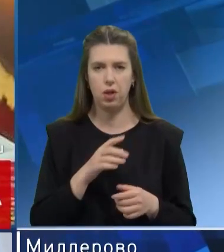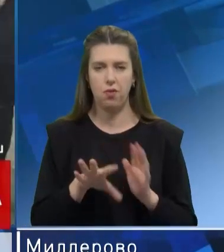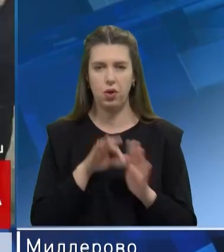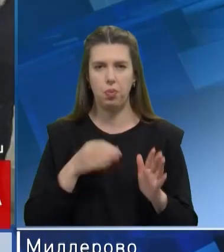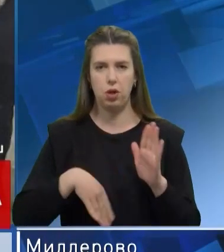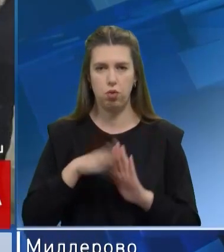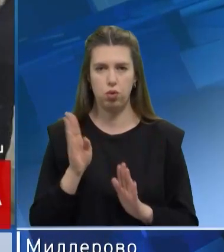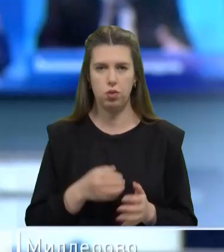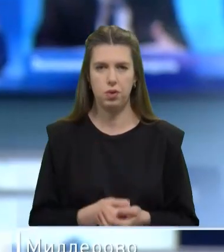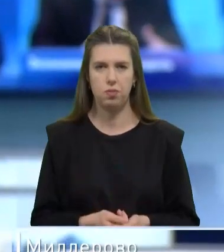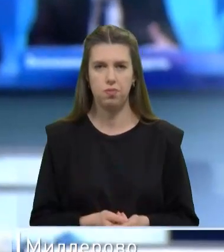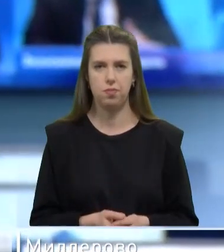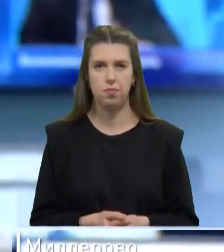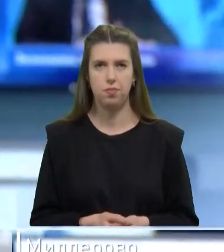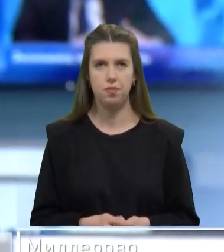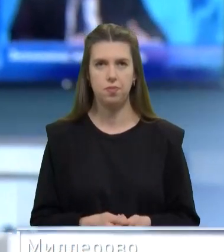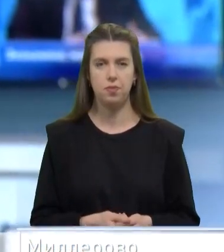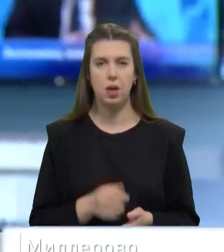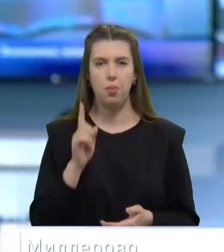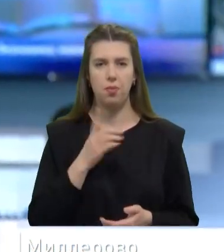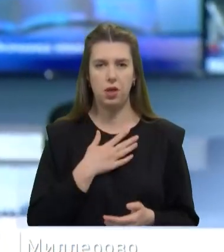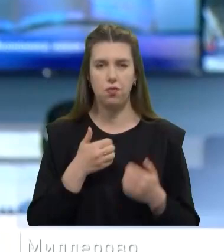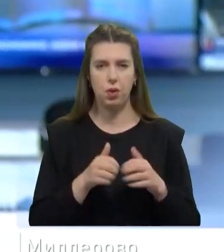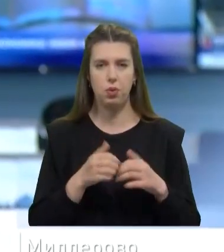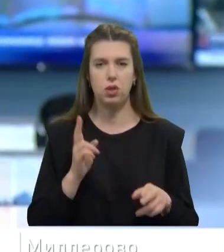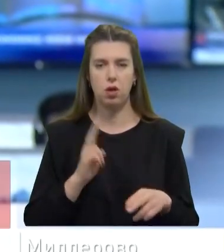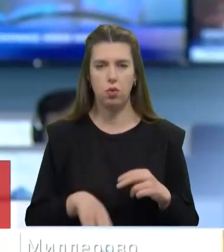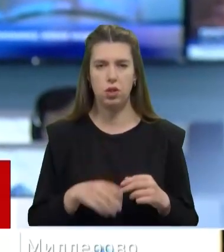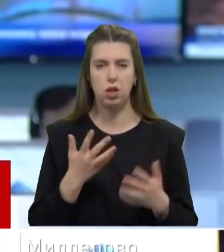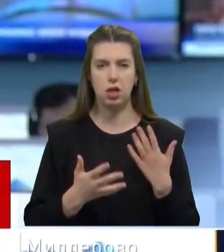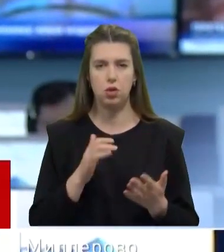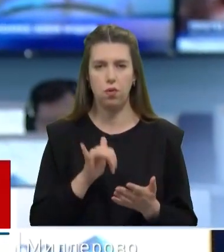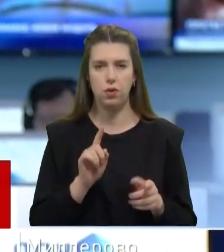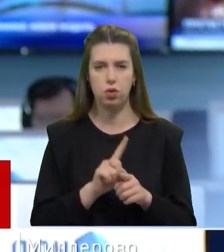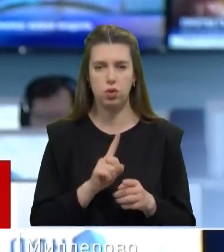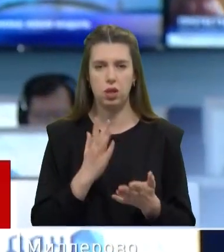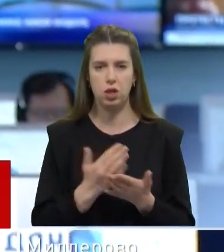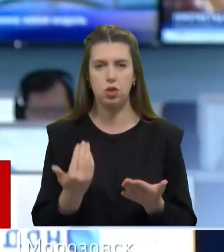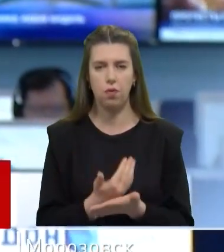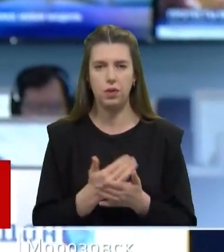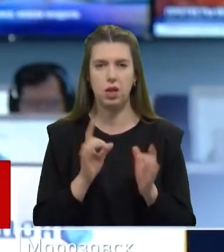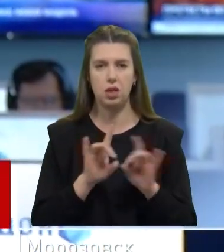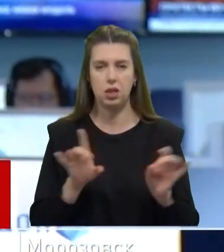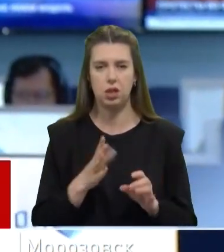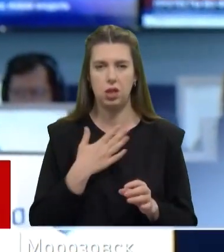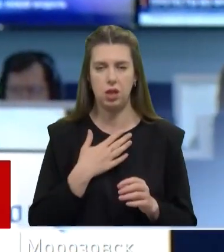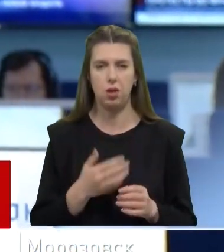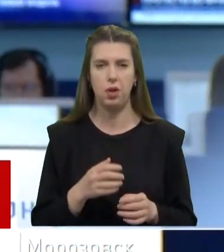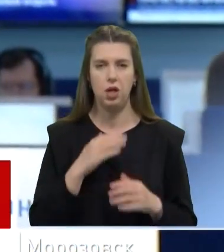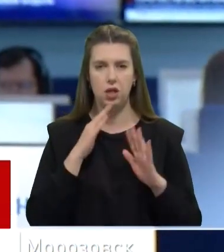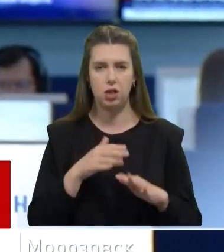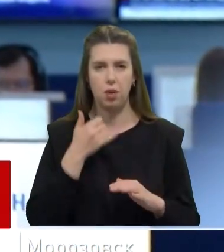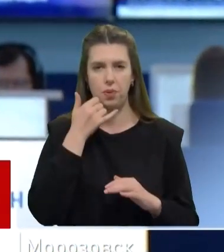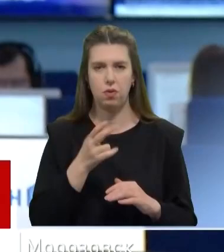признан лучшим. На этом наш выпуск завершен. Если у вас тоже есть новости, расскажите о них нам.